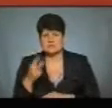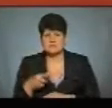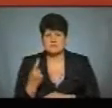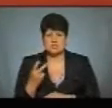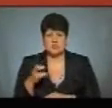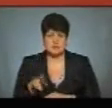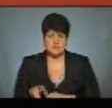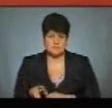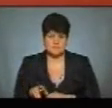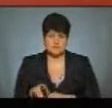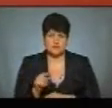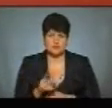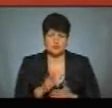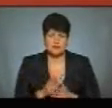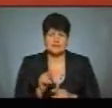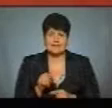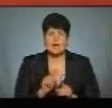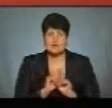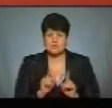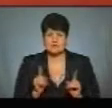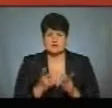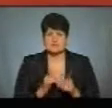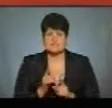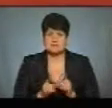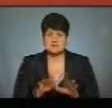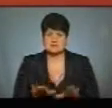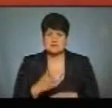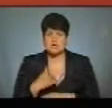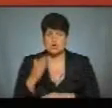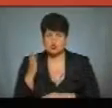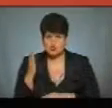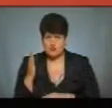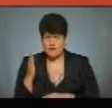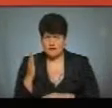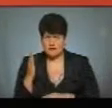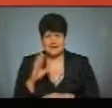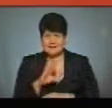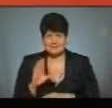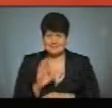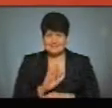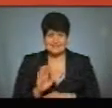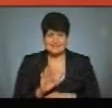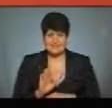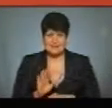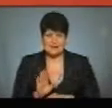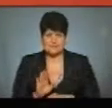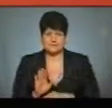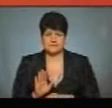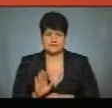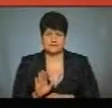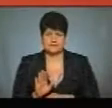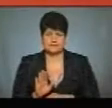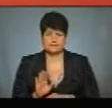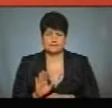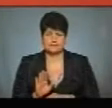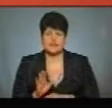тобто 21 липня. Тут ще така особливість, що якщо ви змінюєте місце голосування не в межах,